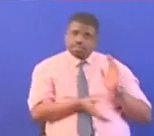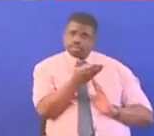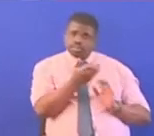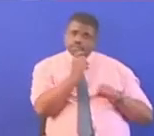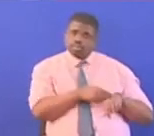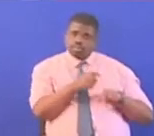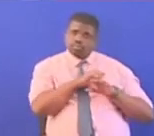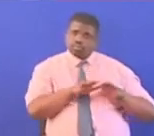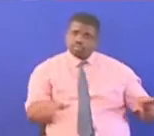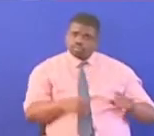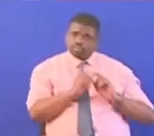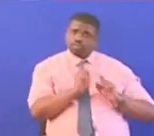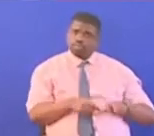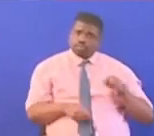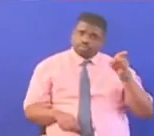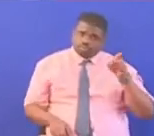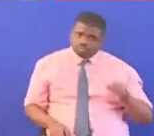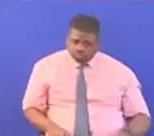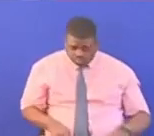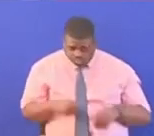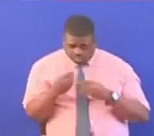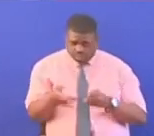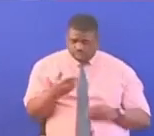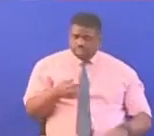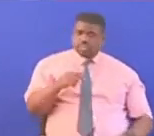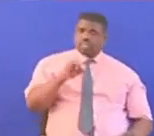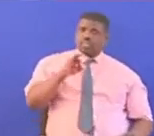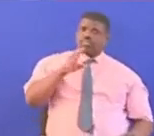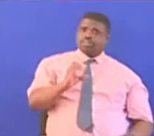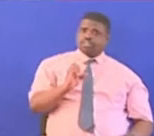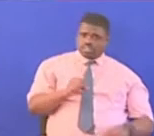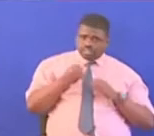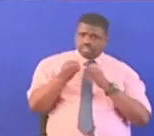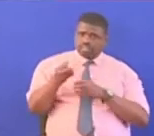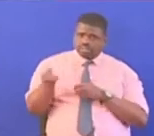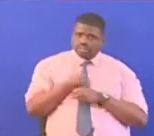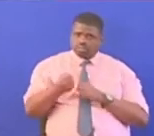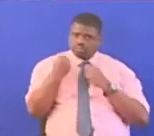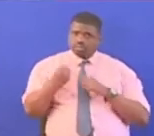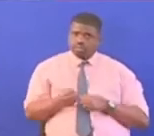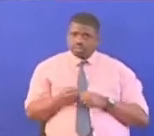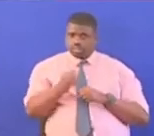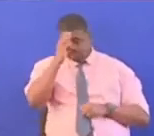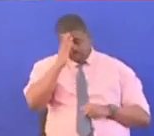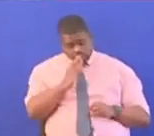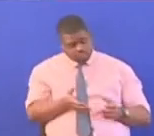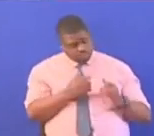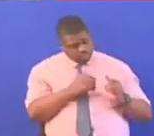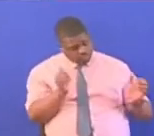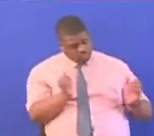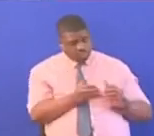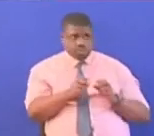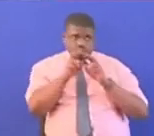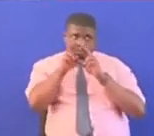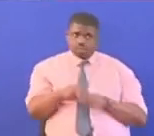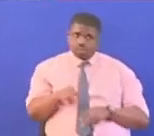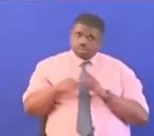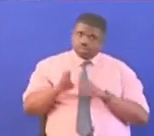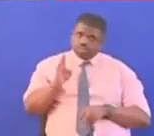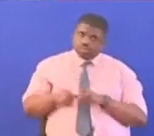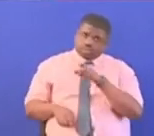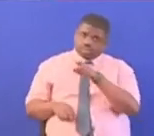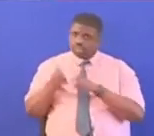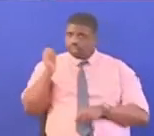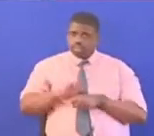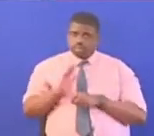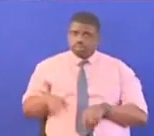mambo ya kiusalama pia yalikuwepo. Tutampa TFS kufanya kazi, lakini tusipoliimarisha jeshi hili, tunahitaji utunzaji na uangalizi zaidi wa weledi na